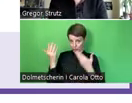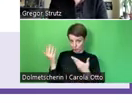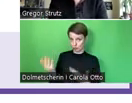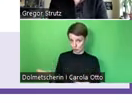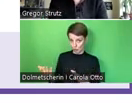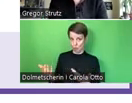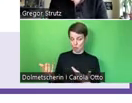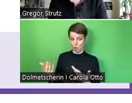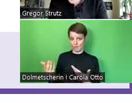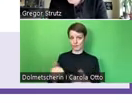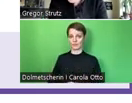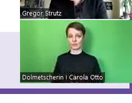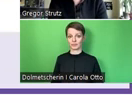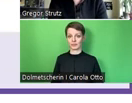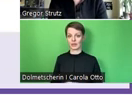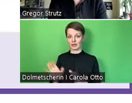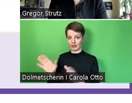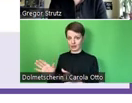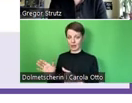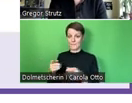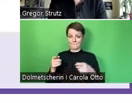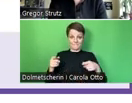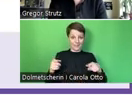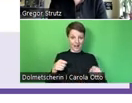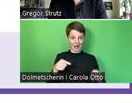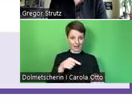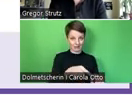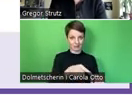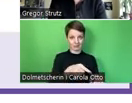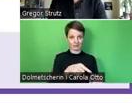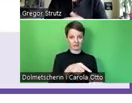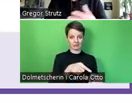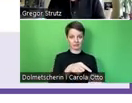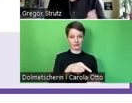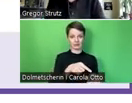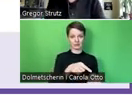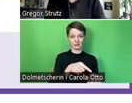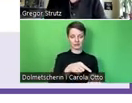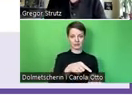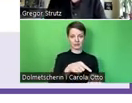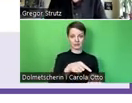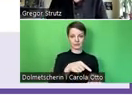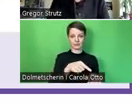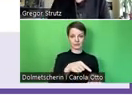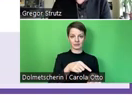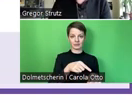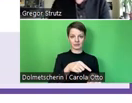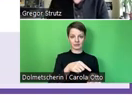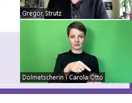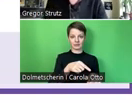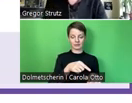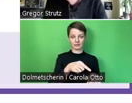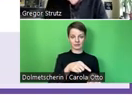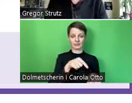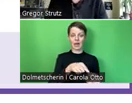Ganzen. Parallel dazu geht es darum, oder ja, haben sich sozusagen, wurden